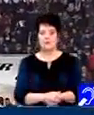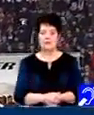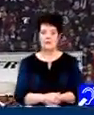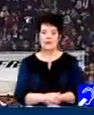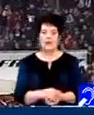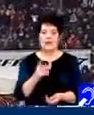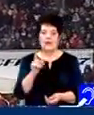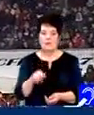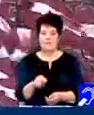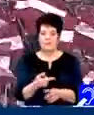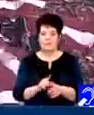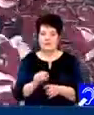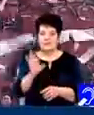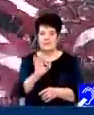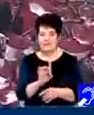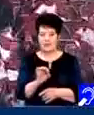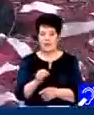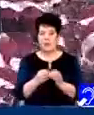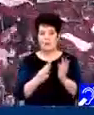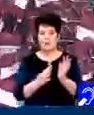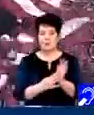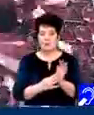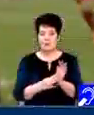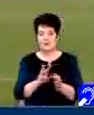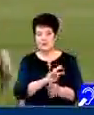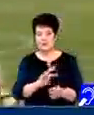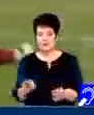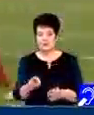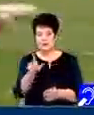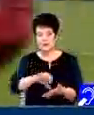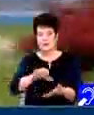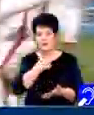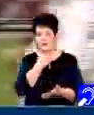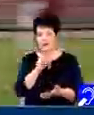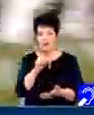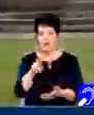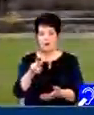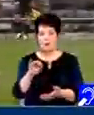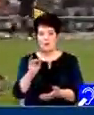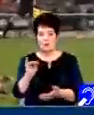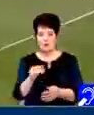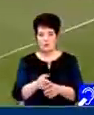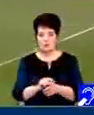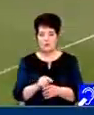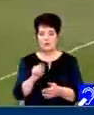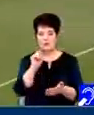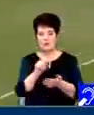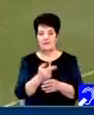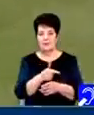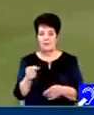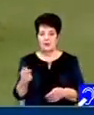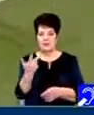Derbiul pentru titlu s-a jucat la 0 grade și cu 19.000 de spectatori în tribune la Cluj. Culiu a semnat primul șut pe poartă, iar în